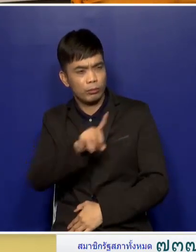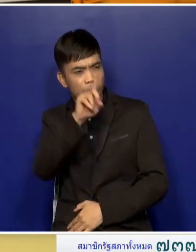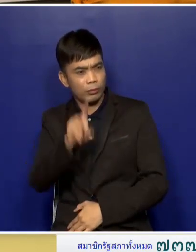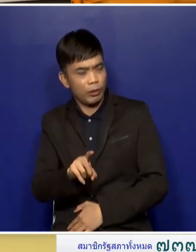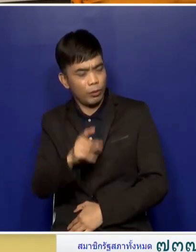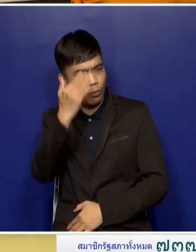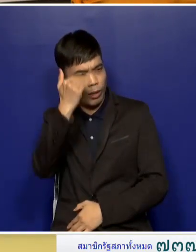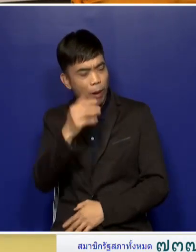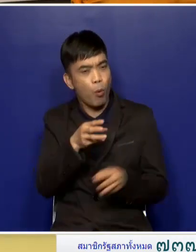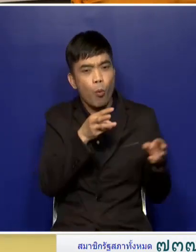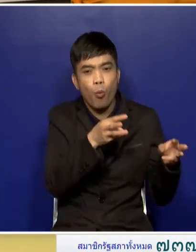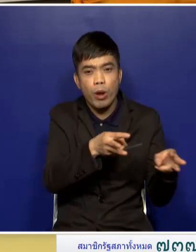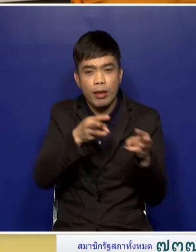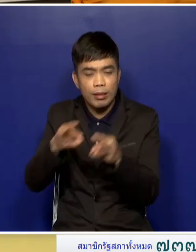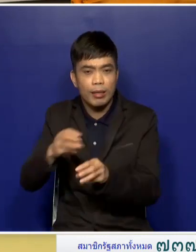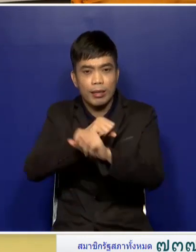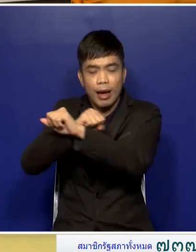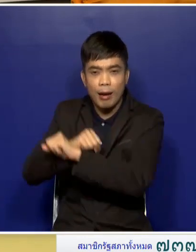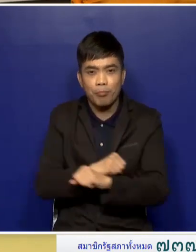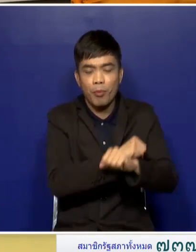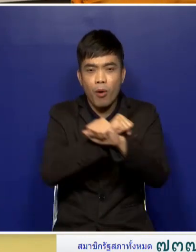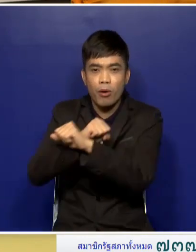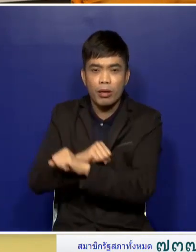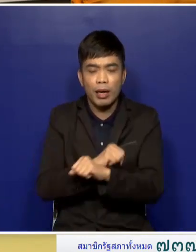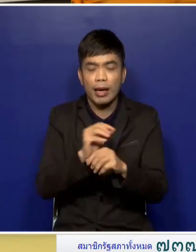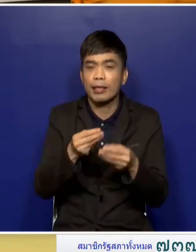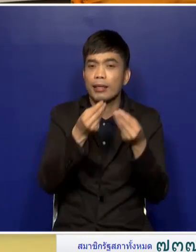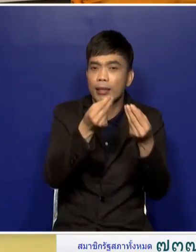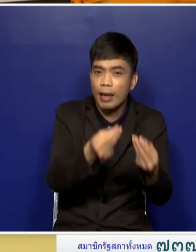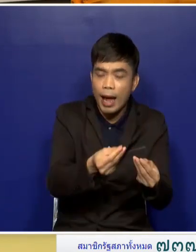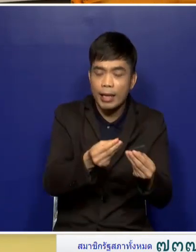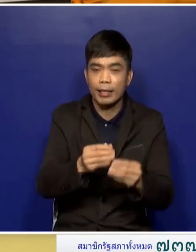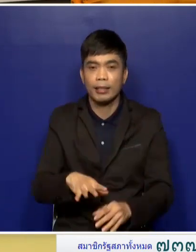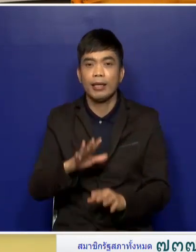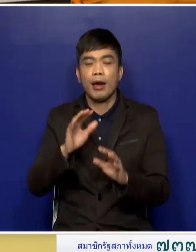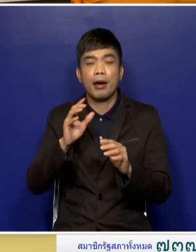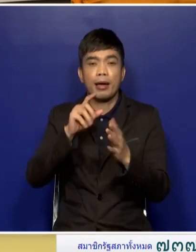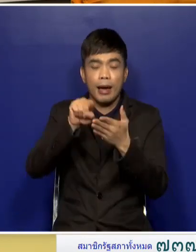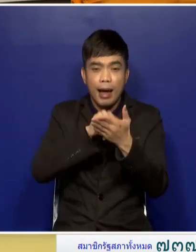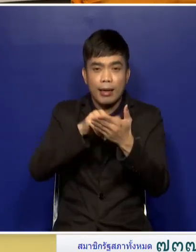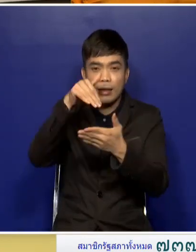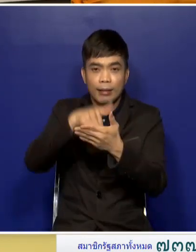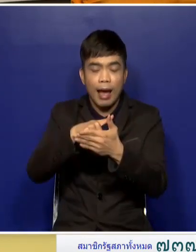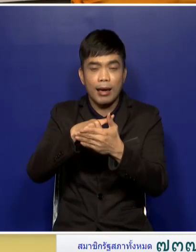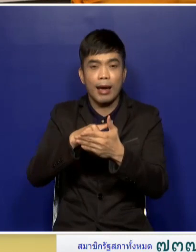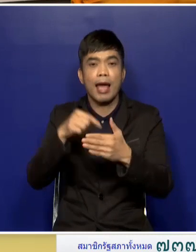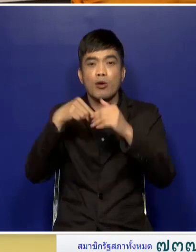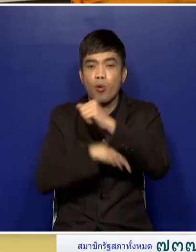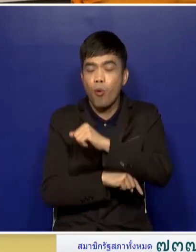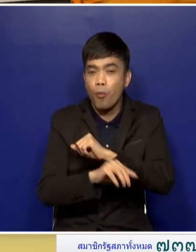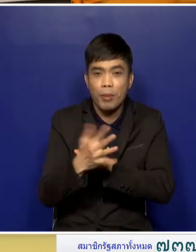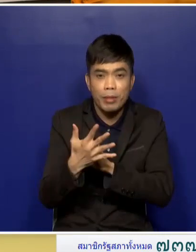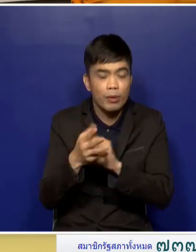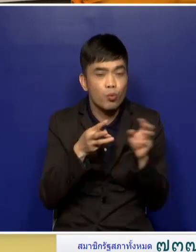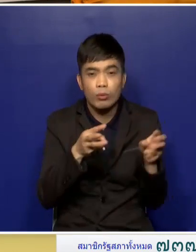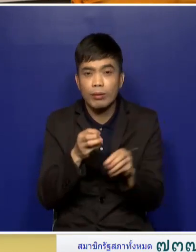อะไรที่ควบคุมการเลอกตั้งนี้ไม่ให้ปลงใส่ยุธิธรรมผมคดวายังจำเป็ทต้องตัดถงแม้นะครับเรื่องให่